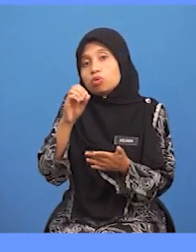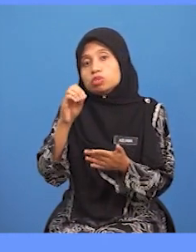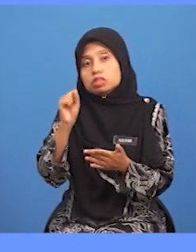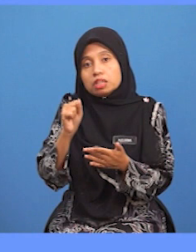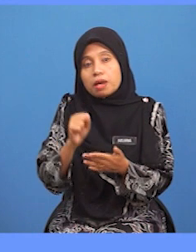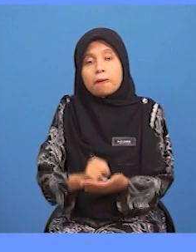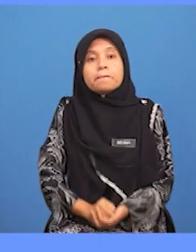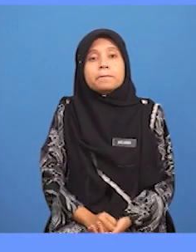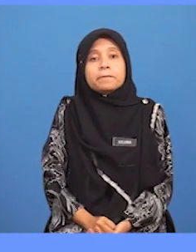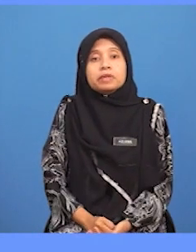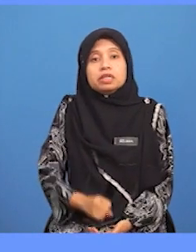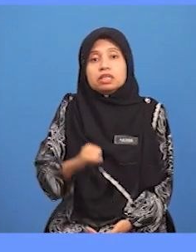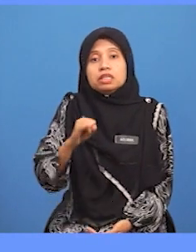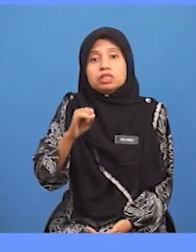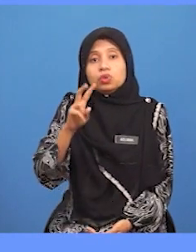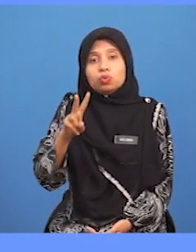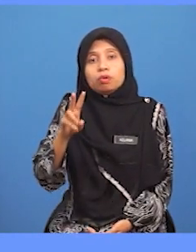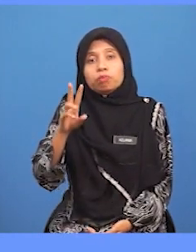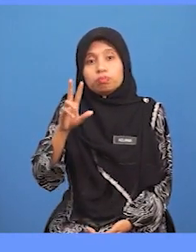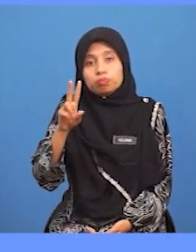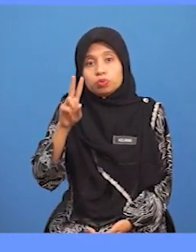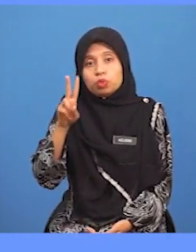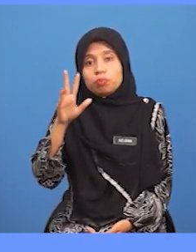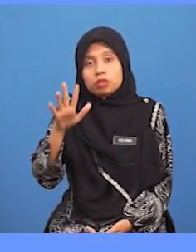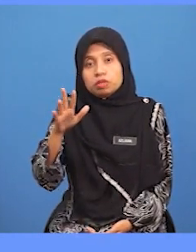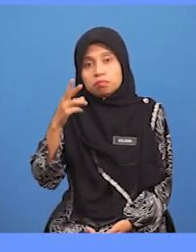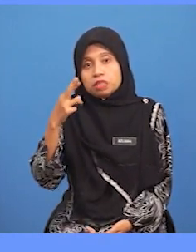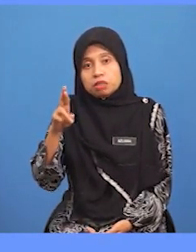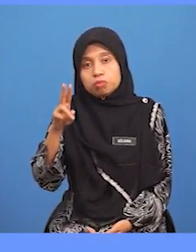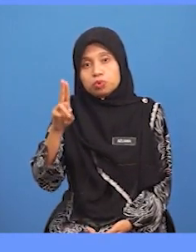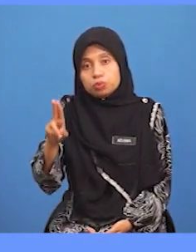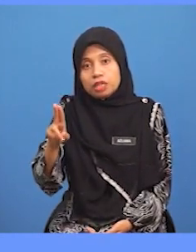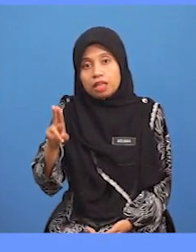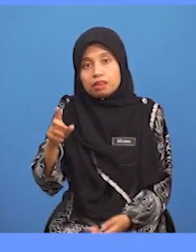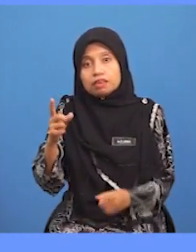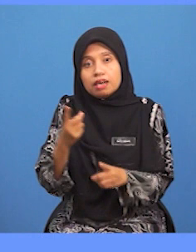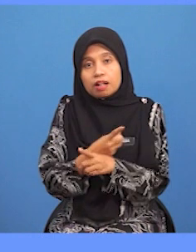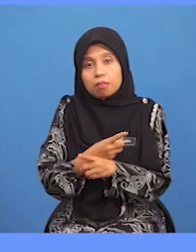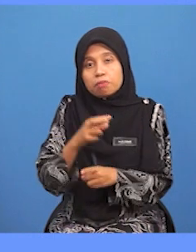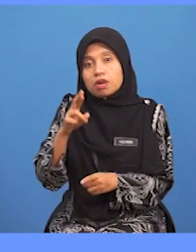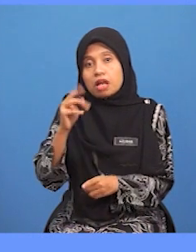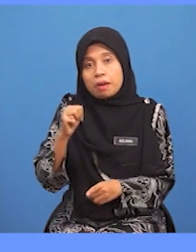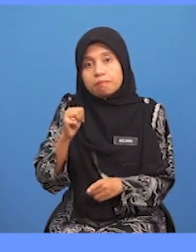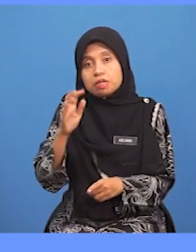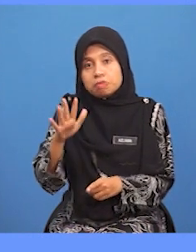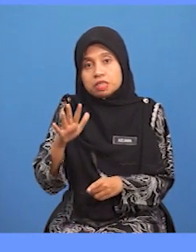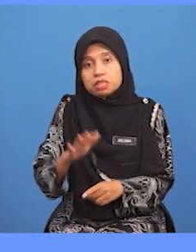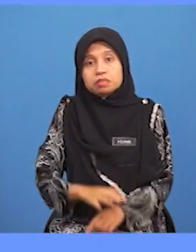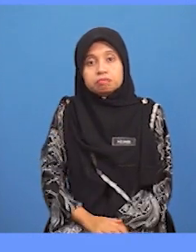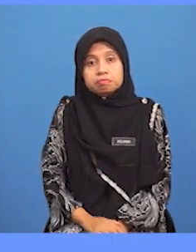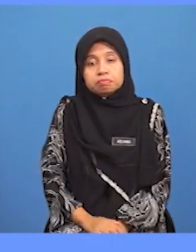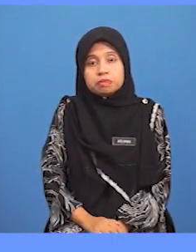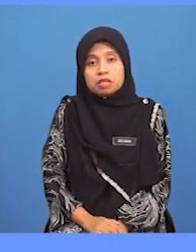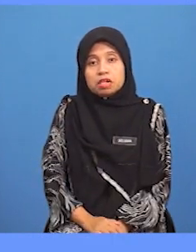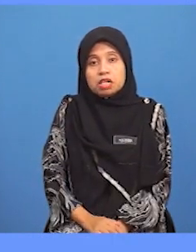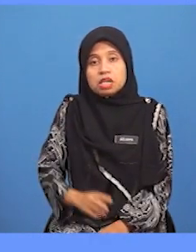Jumlah hasil adalah 25,000 unit darab RM5, iaitu harga jualan seunit. Manakala, jumlah